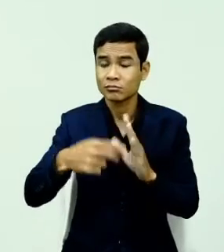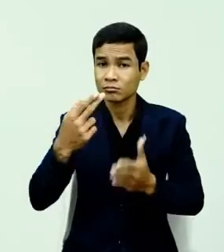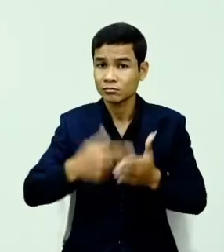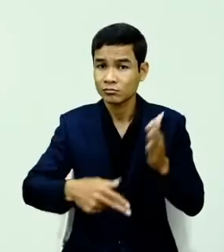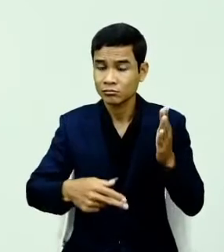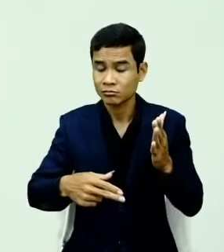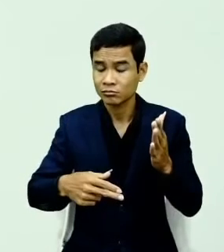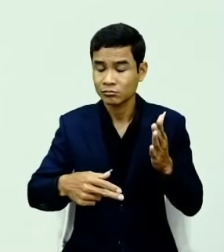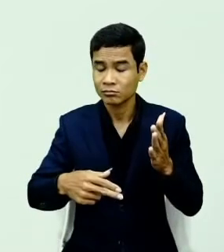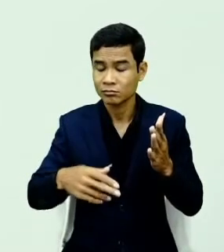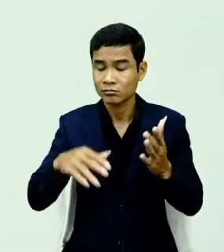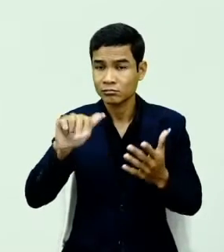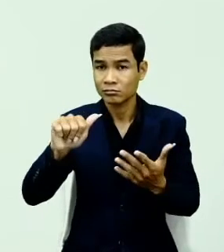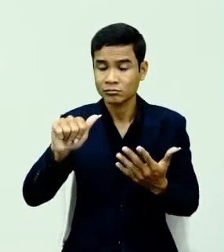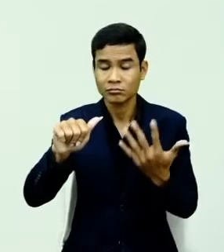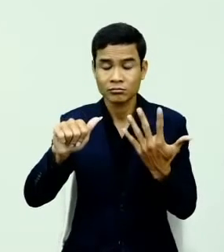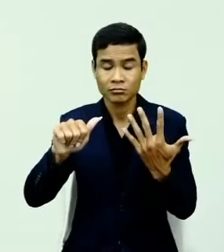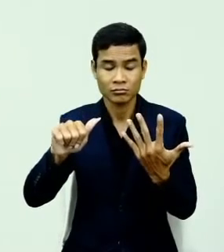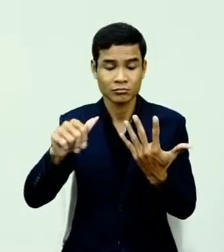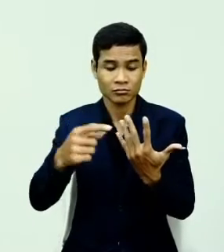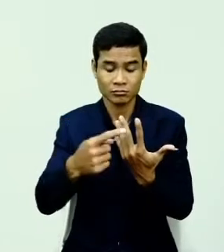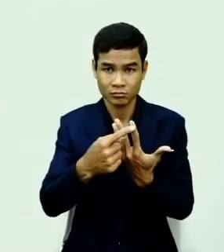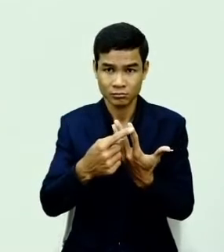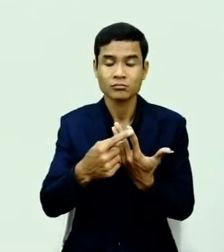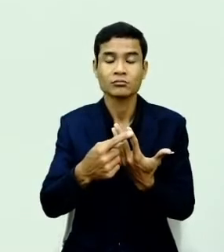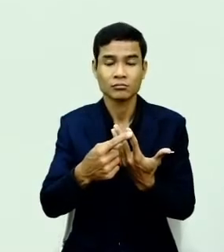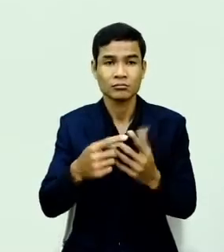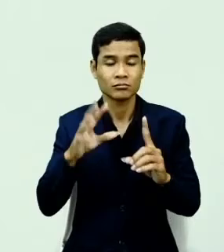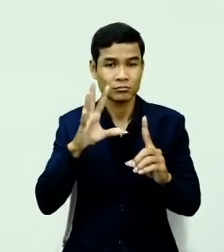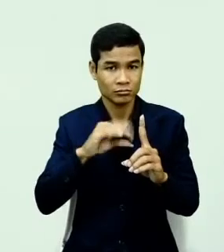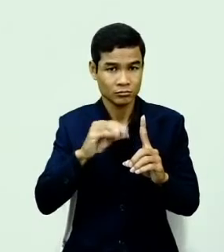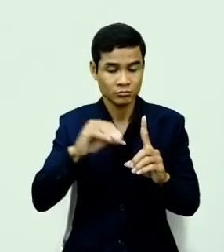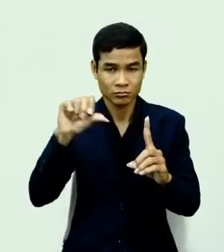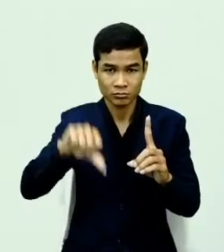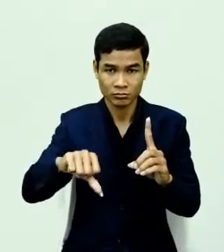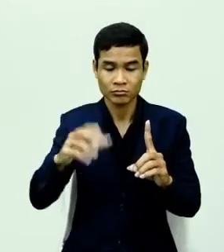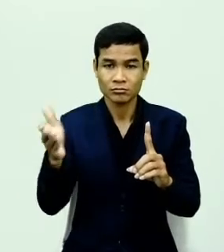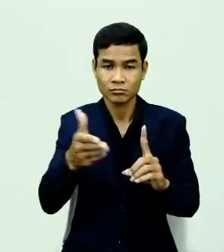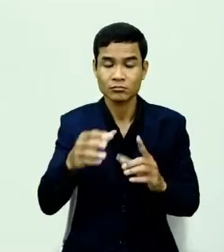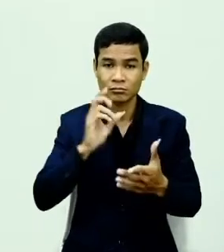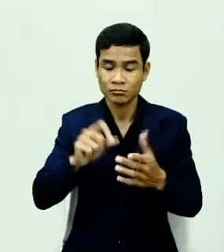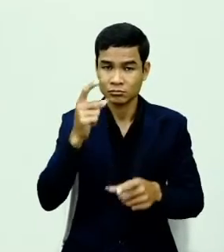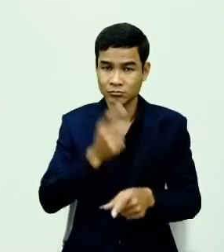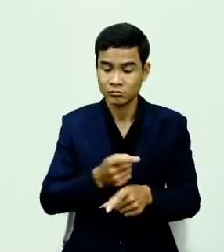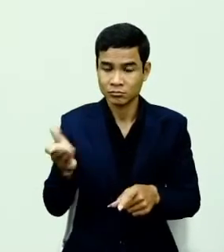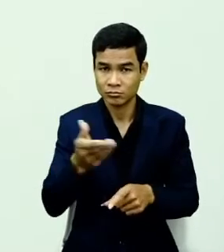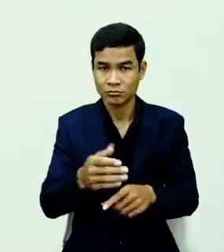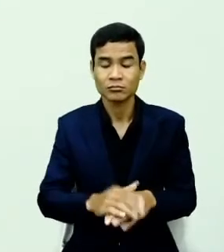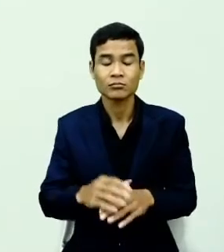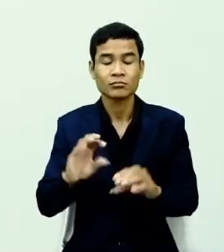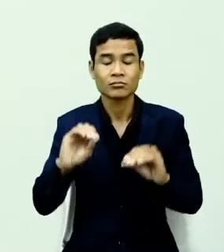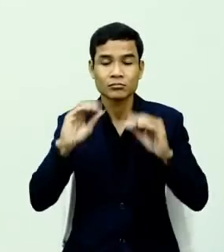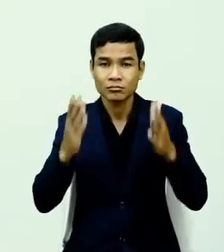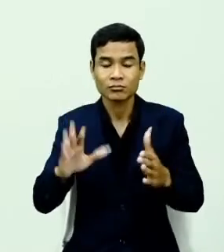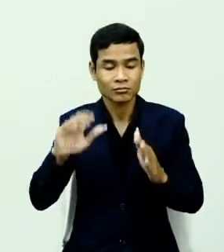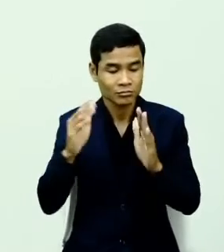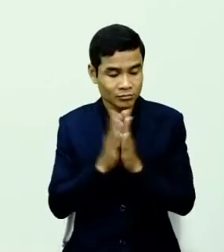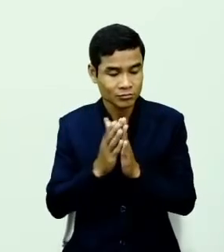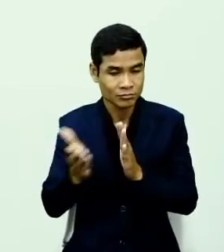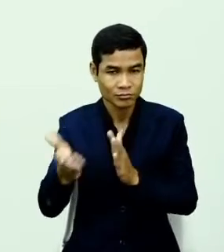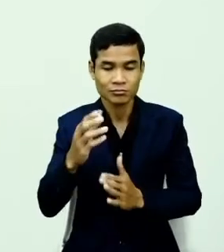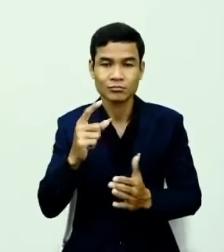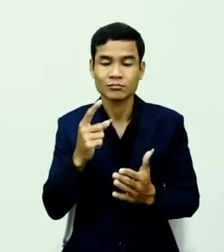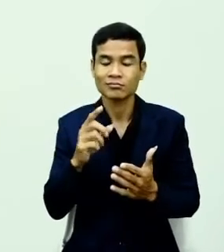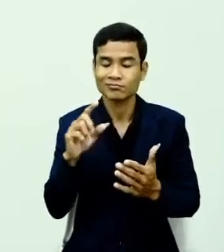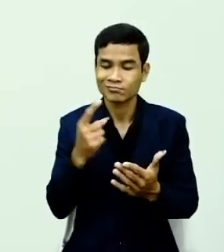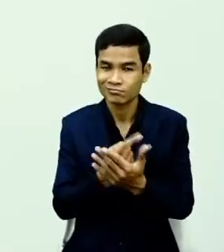ចាញោនិងស្រាអោះចាតើកូនសរសេរបានត្រឹមត្រូវដែរឬទេហើយអ្នកគ្រូក៏អរគុណកូនដែលបានចូល